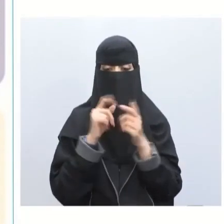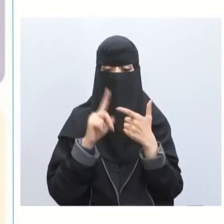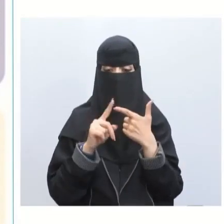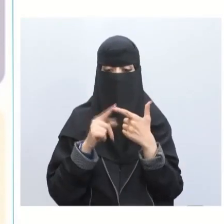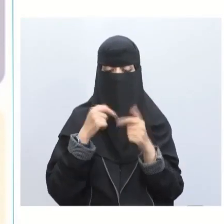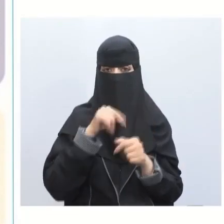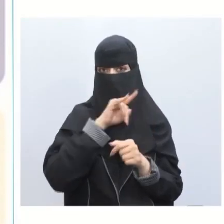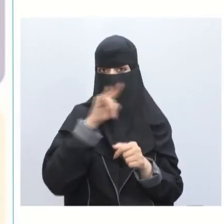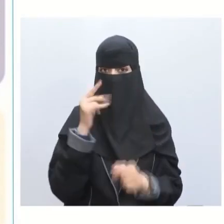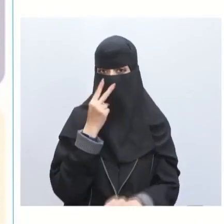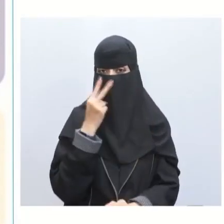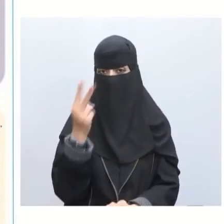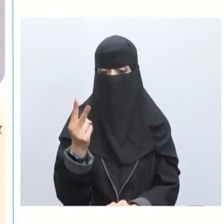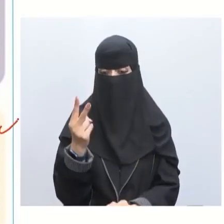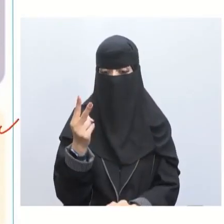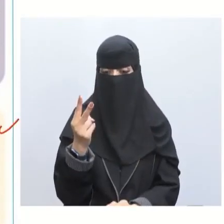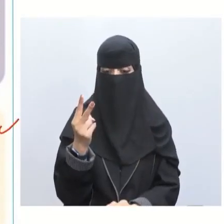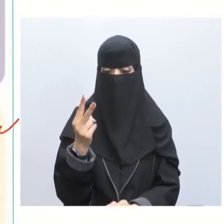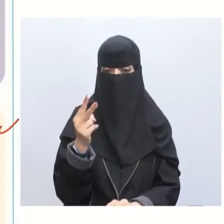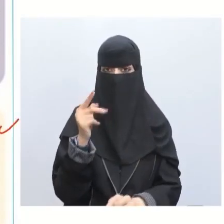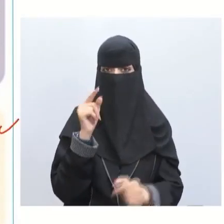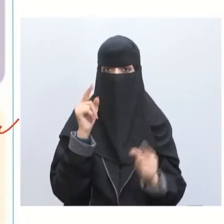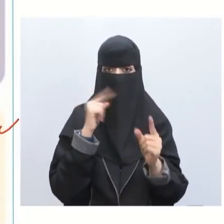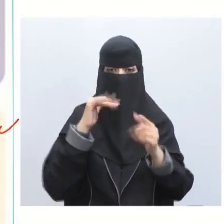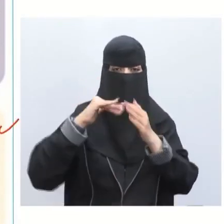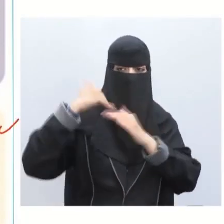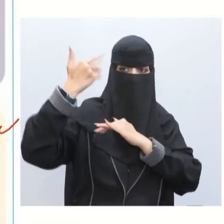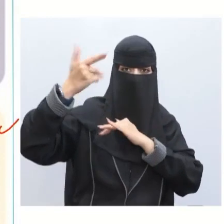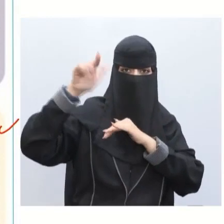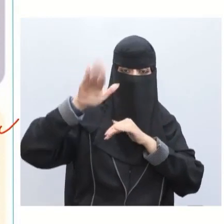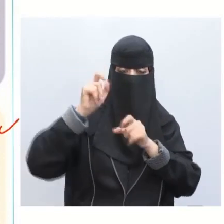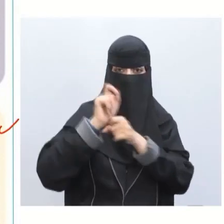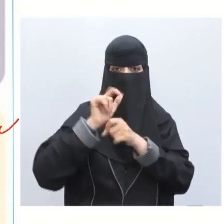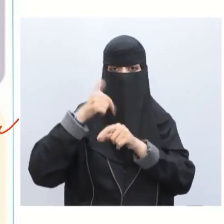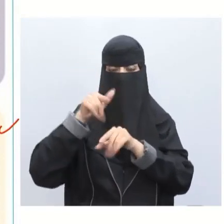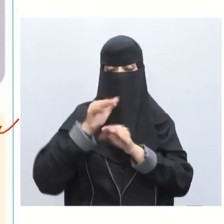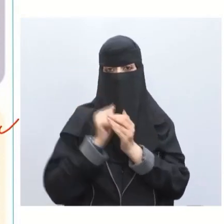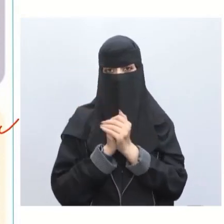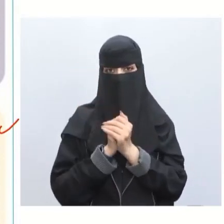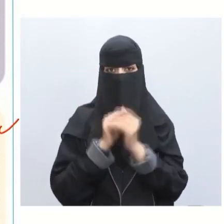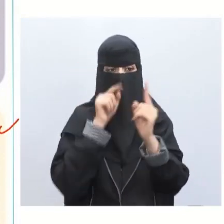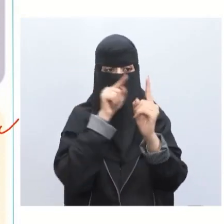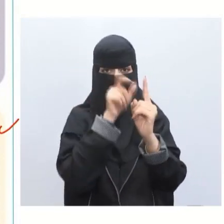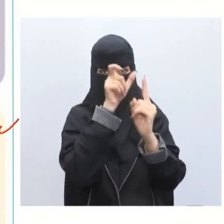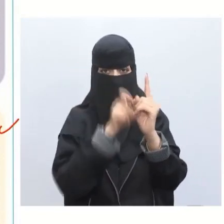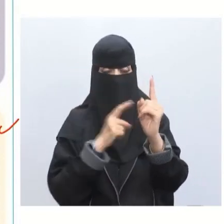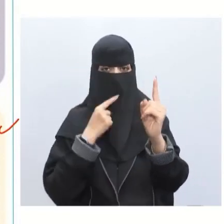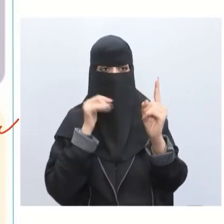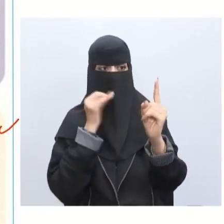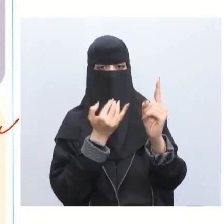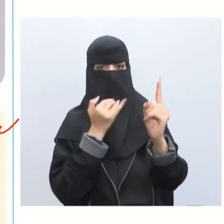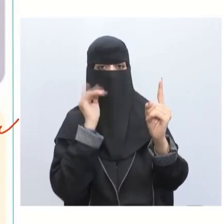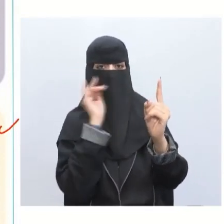اثنين عدم رؤيه رد فعل المتنمر عليه